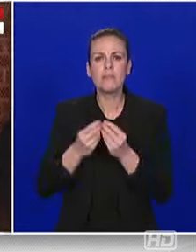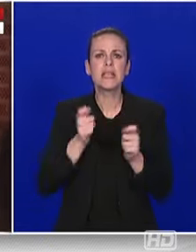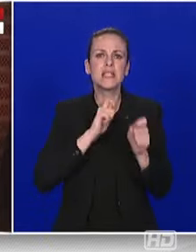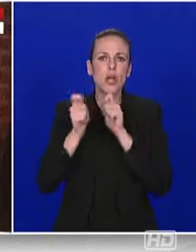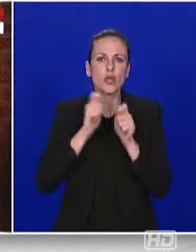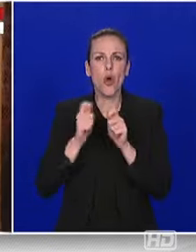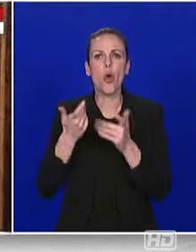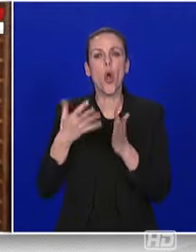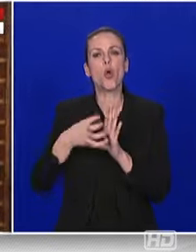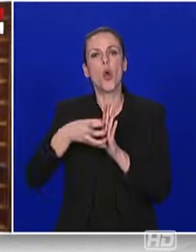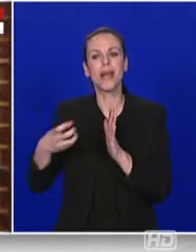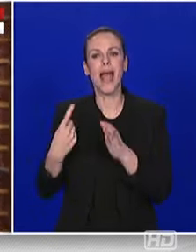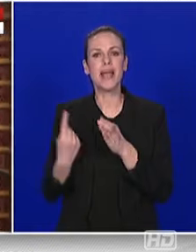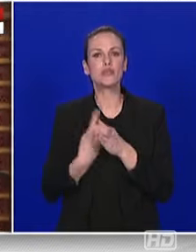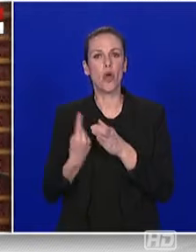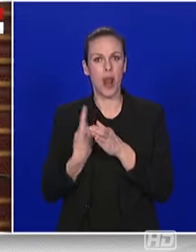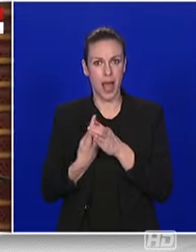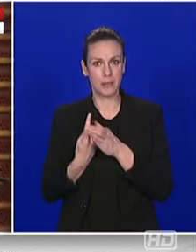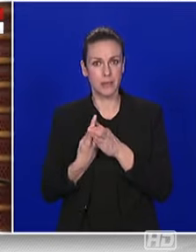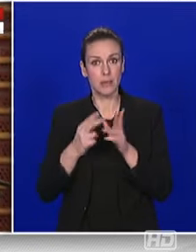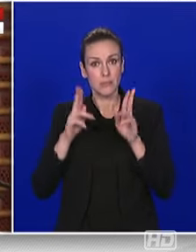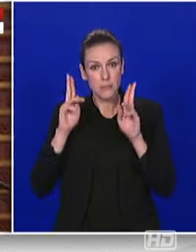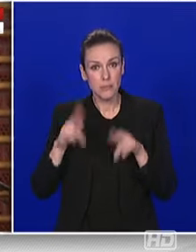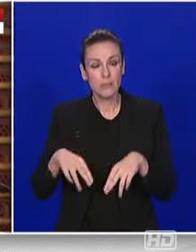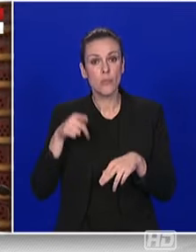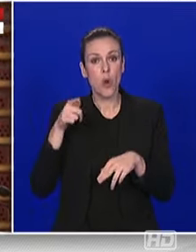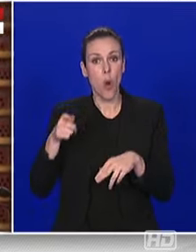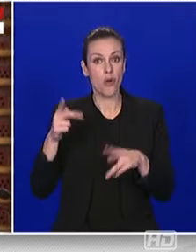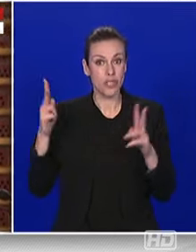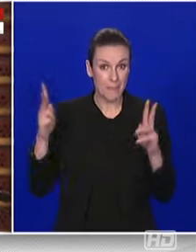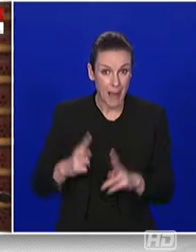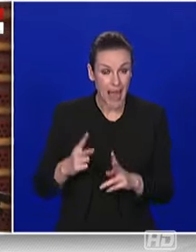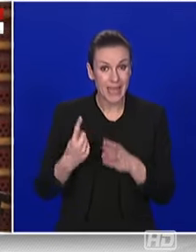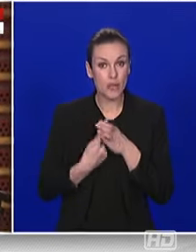trajanja izolacije. Postoji li mogućnost da se ti dani smanje?